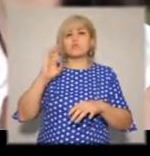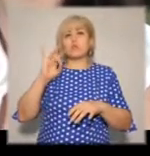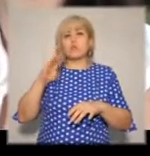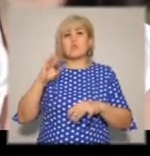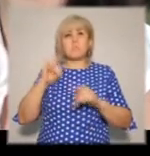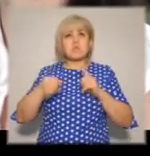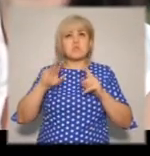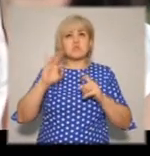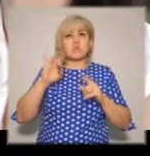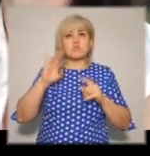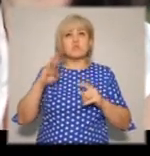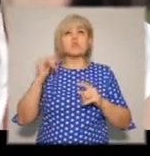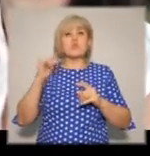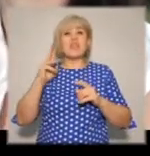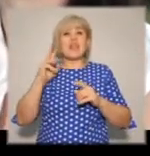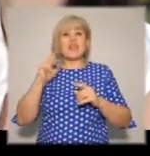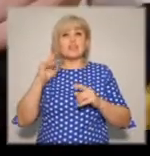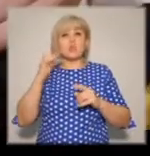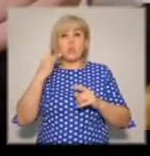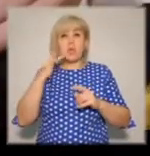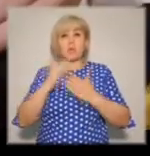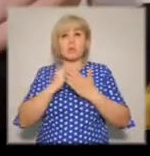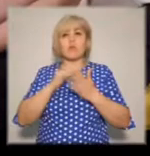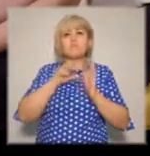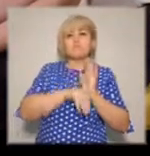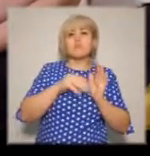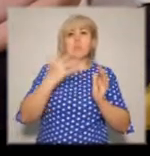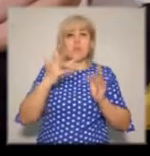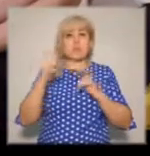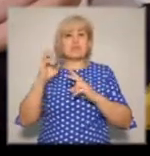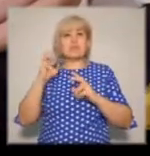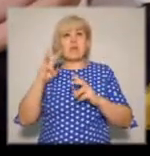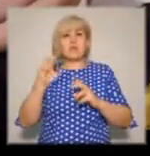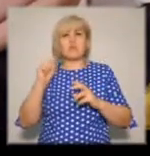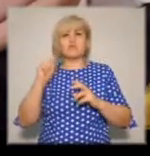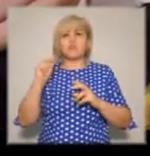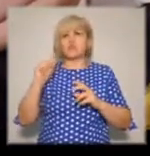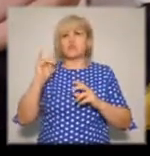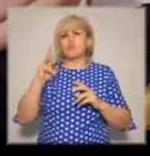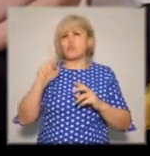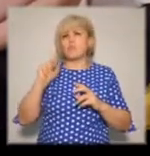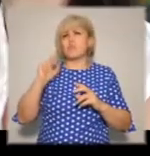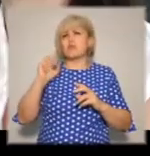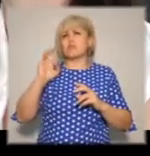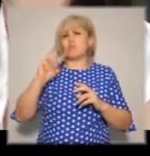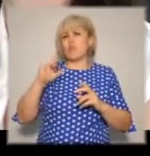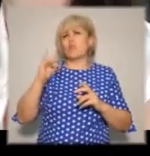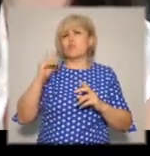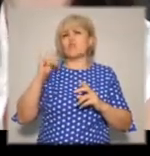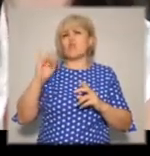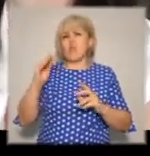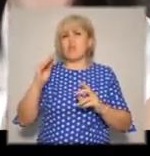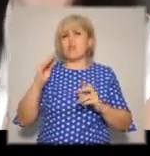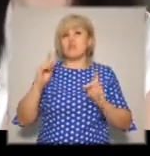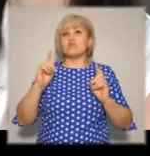ча-ча-ча, румба, пасодобль и джайв. Единственное, все дальше зависит от возрастной категории. То есть, если это мы говорим о маленьких детях, дети